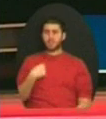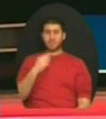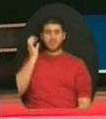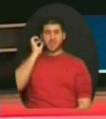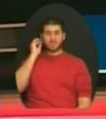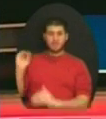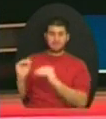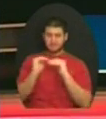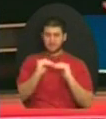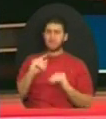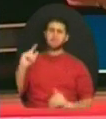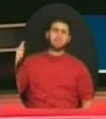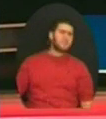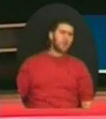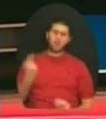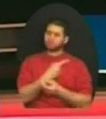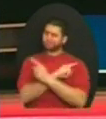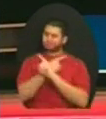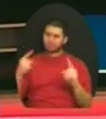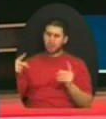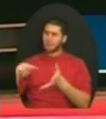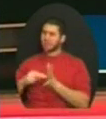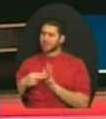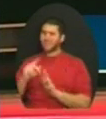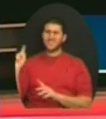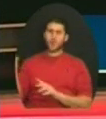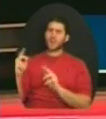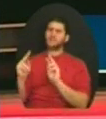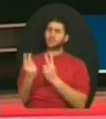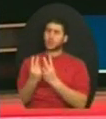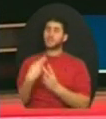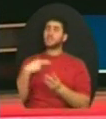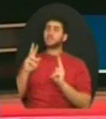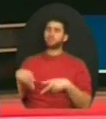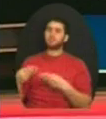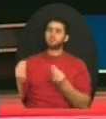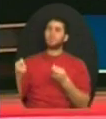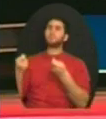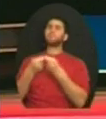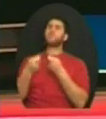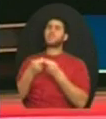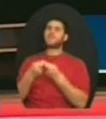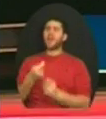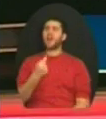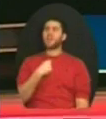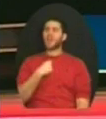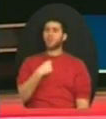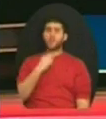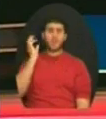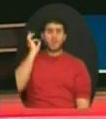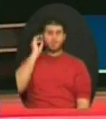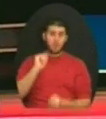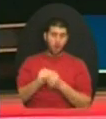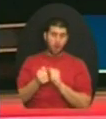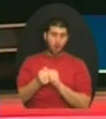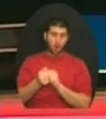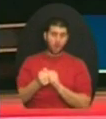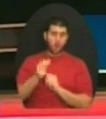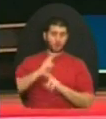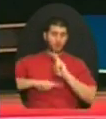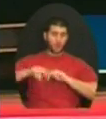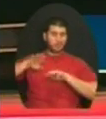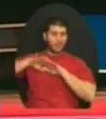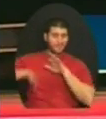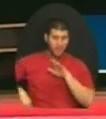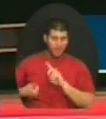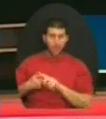פרק, מכל הקשת הפוליטית ומכל קבוצות האוכלוסייה, יש לנו מחנה משותף. אנחנו כנשים, או אנחנו סופלות מאפליה